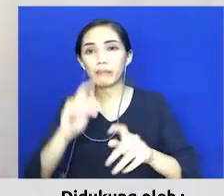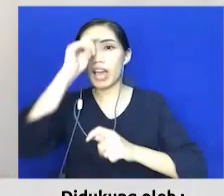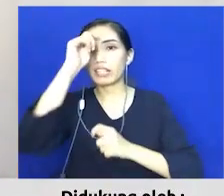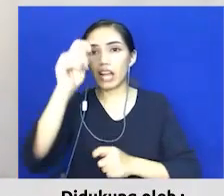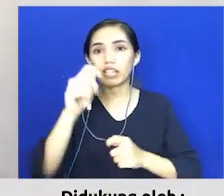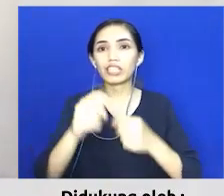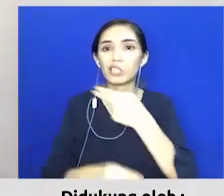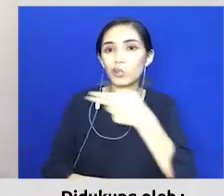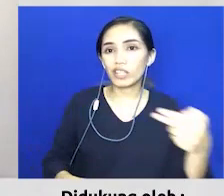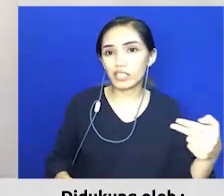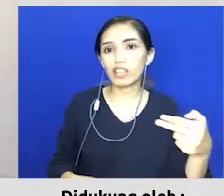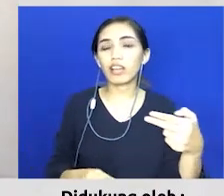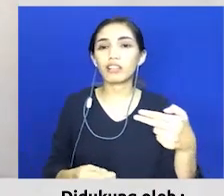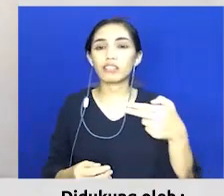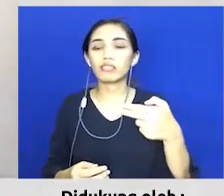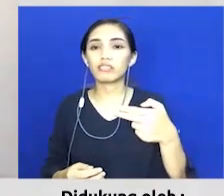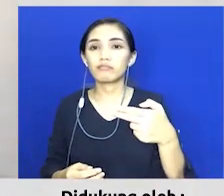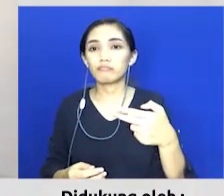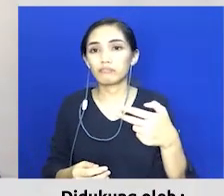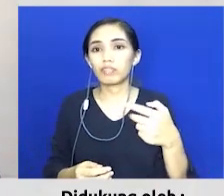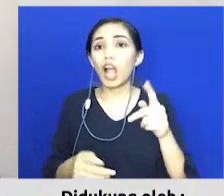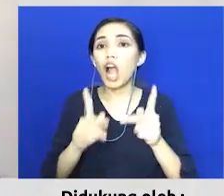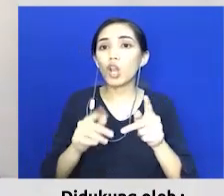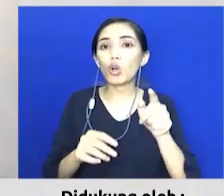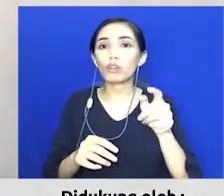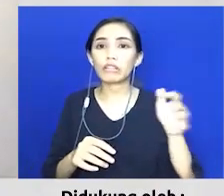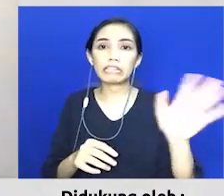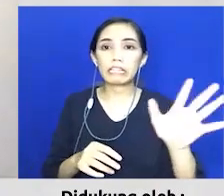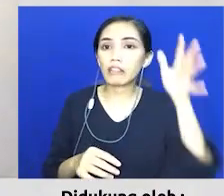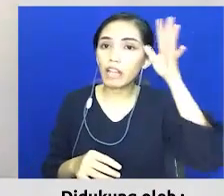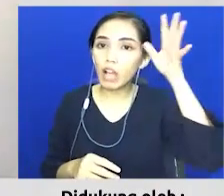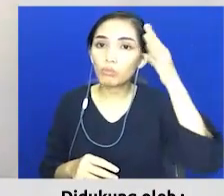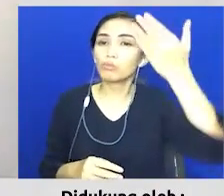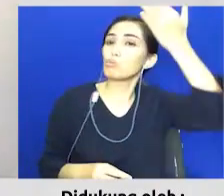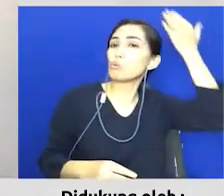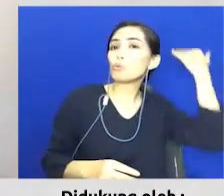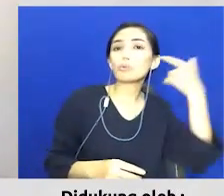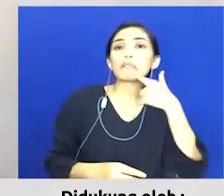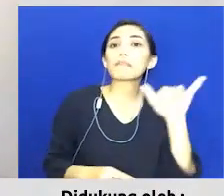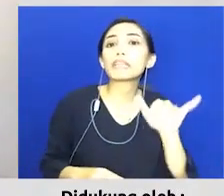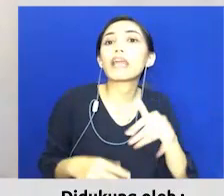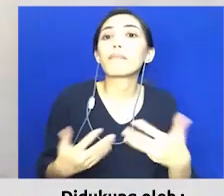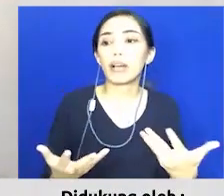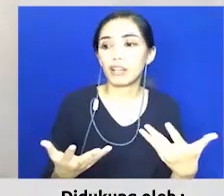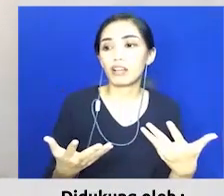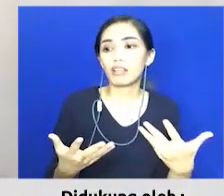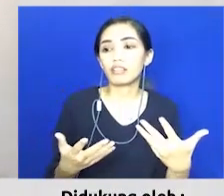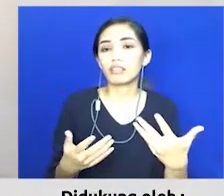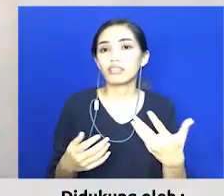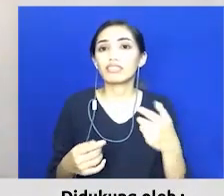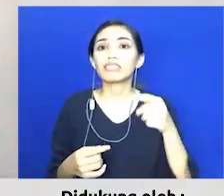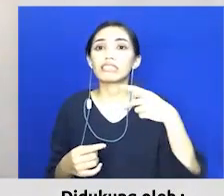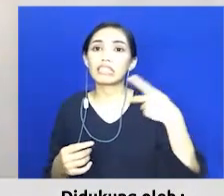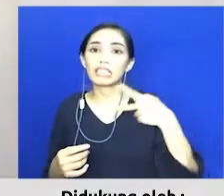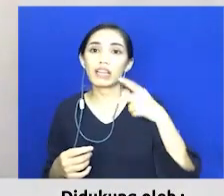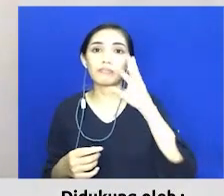kemerdekaan Anda. Anda tidak akan menghargai Anda sebagai Indonesia, sebagai daerah dan sebagainya, kalau Anda tidak tahu dahulu itu seperti apa